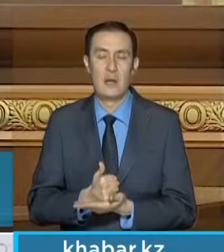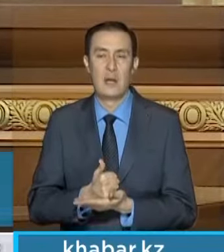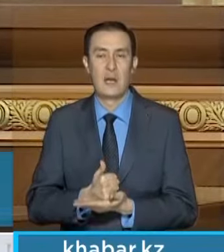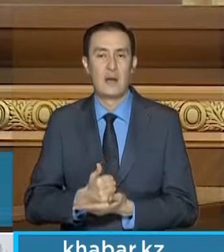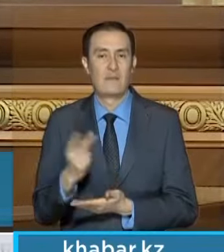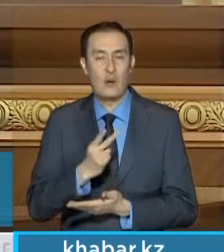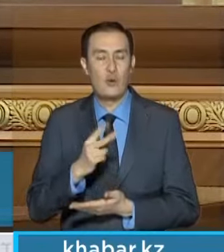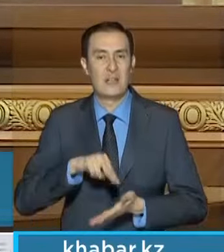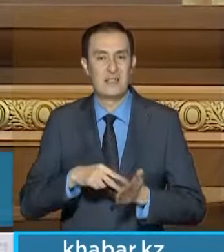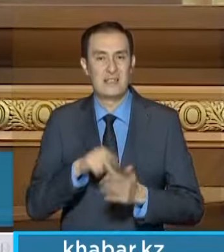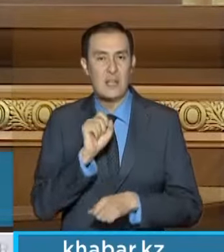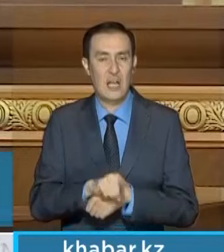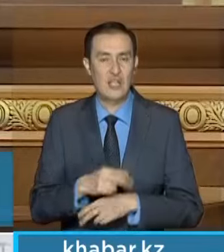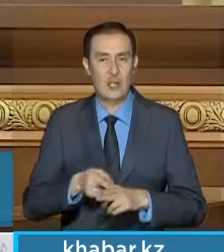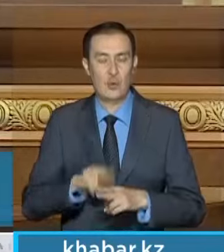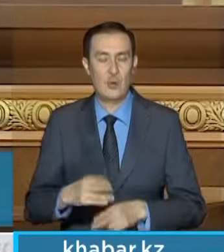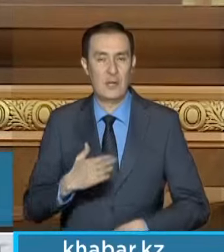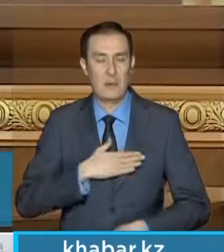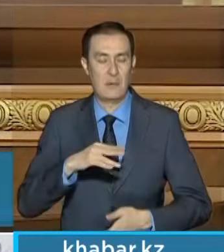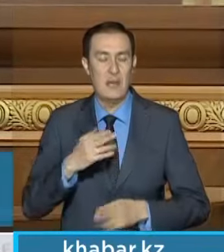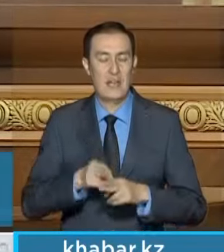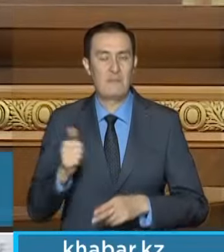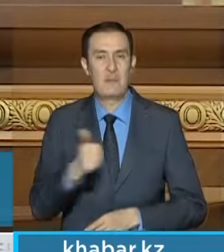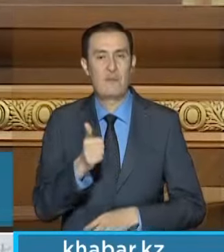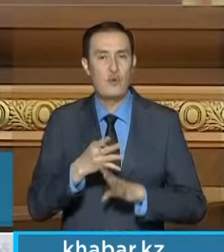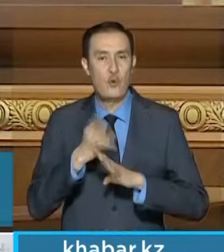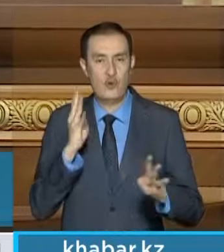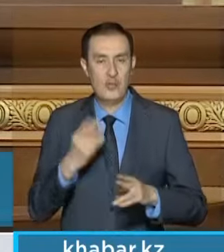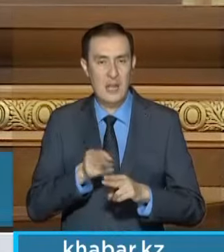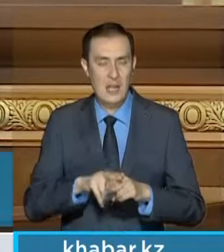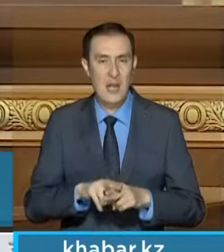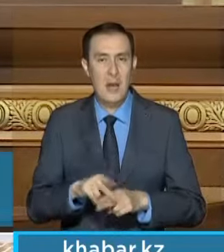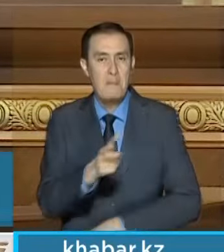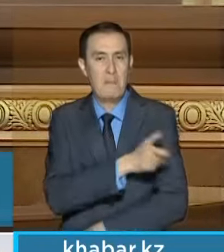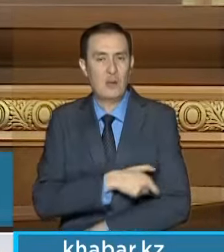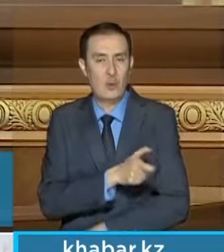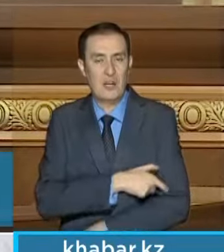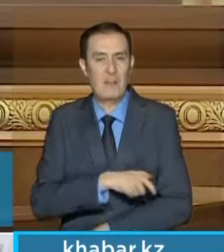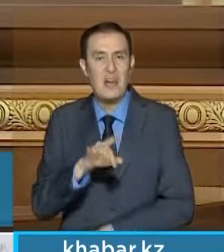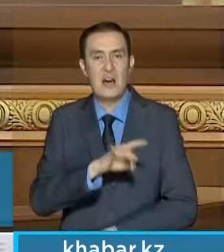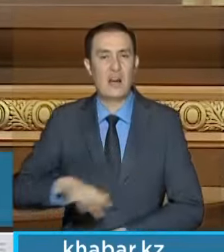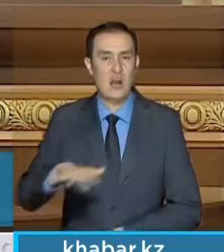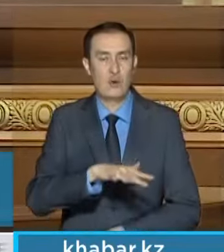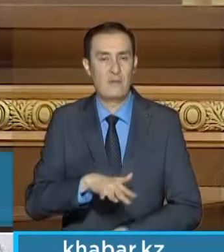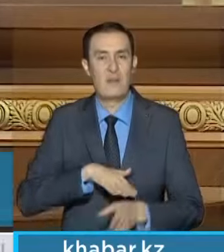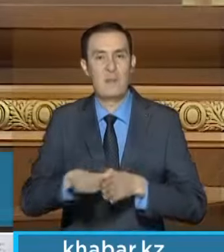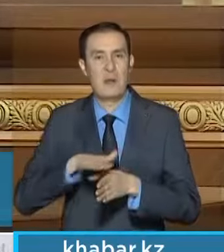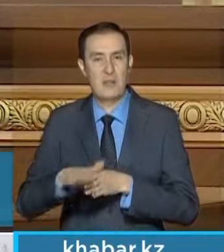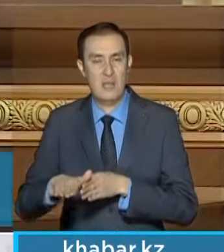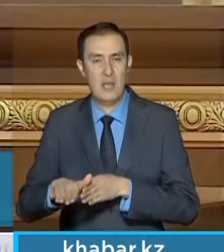Второе. Задачи, которые предстоят перед нами, в первую очередь, это патрулирование районов,